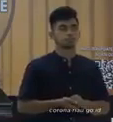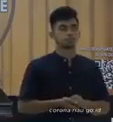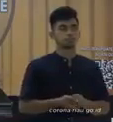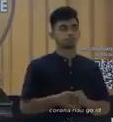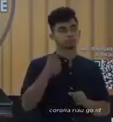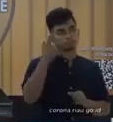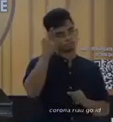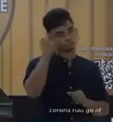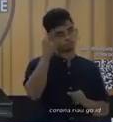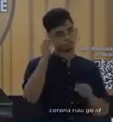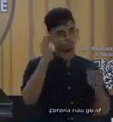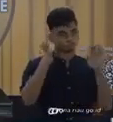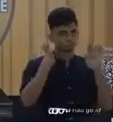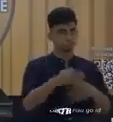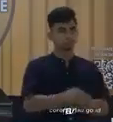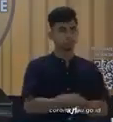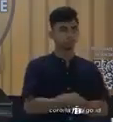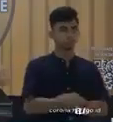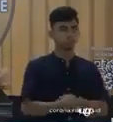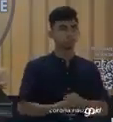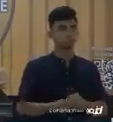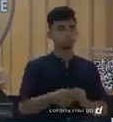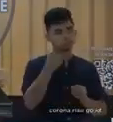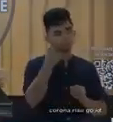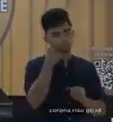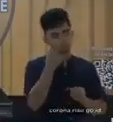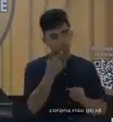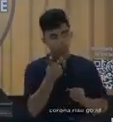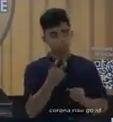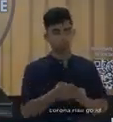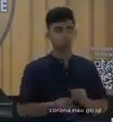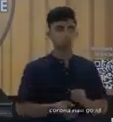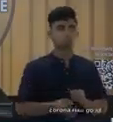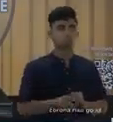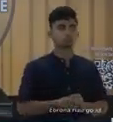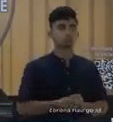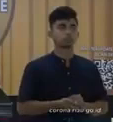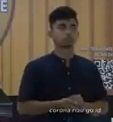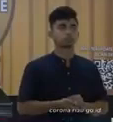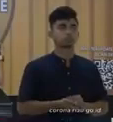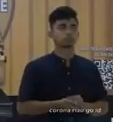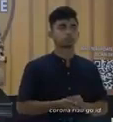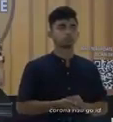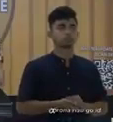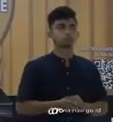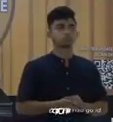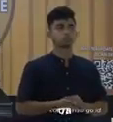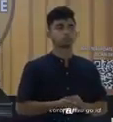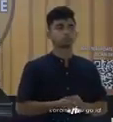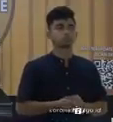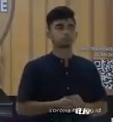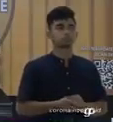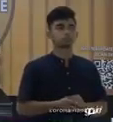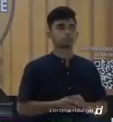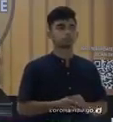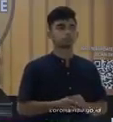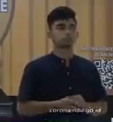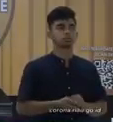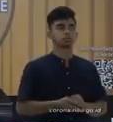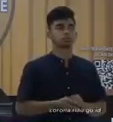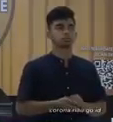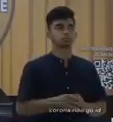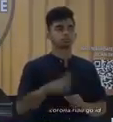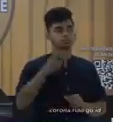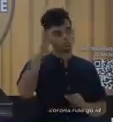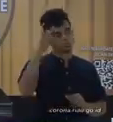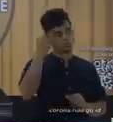Nah, ini harus disamakan persepsi kita bersama. Sekarang persepsi di masyarakat kan nggak seperti itu. Begitu pemerintah menyatakan